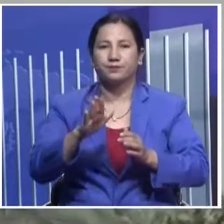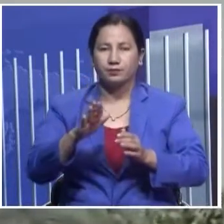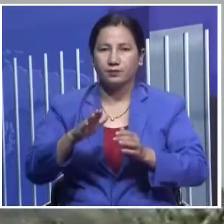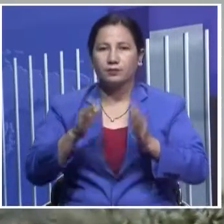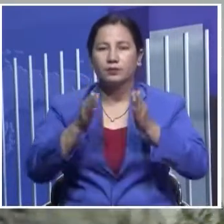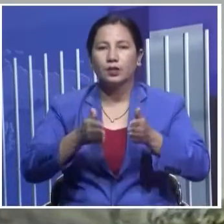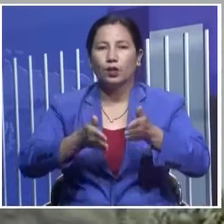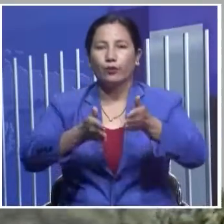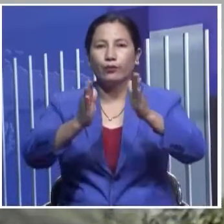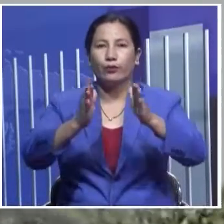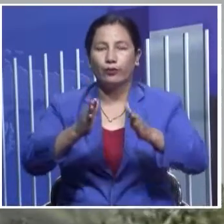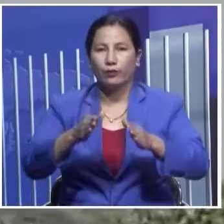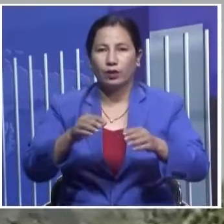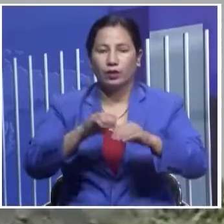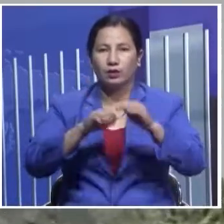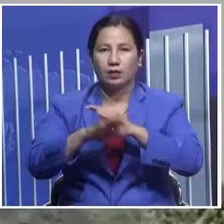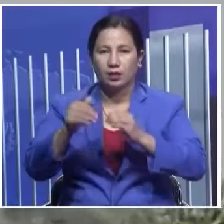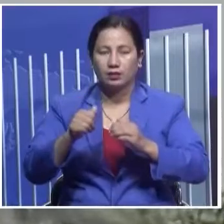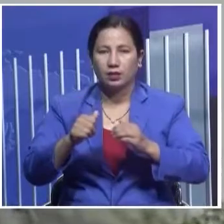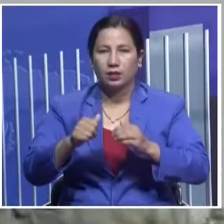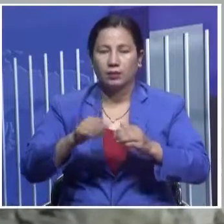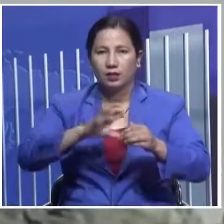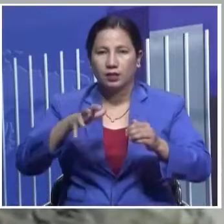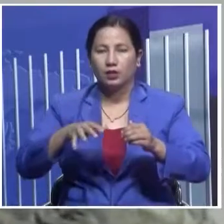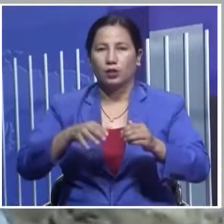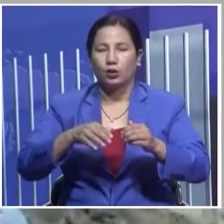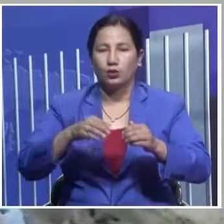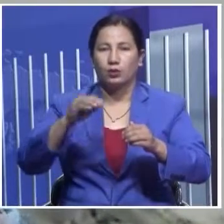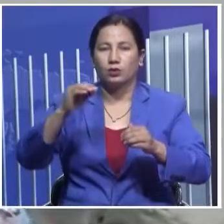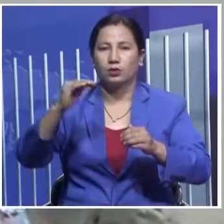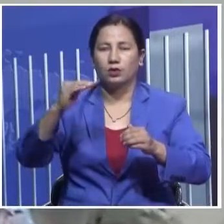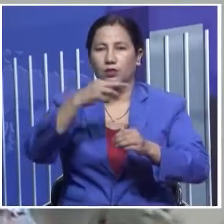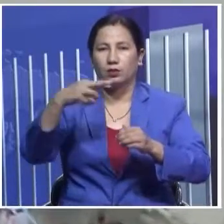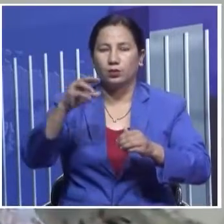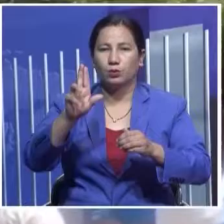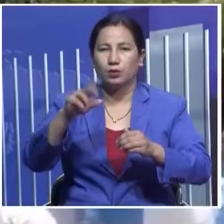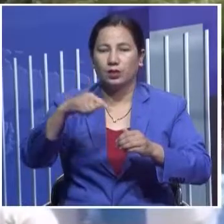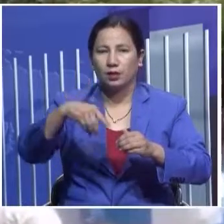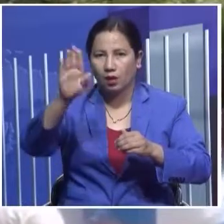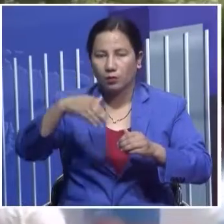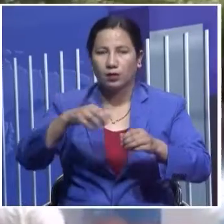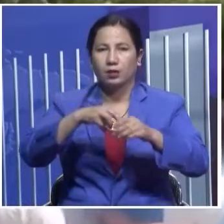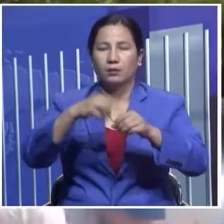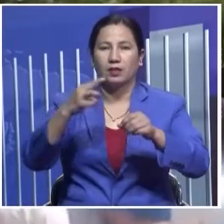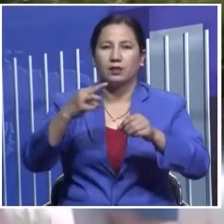पुल सञ्चालनमा आएसँगै अब स्थानीयहरूको ट्युब तथा ट्विन मार्फत वारपार गर्नुपर्ने बाध्यता हटेको